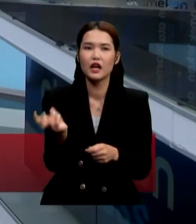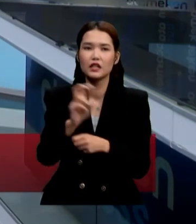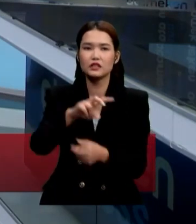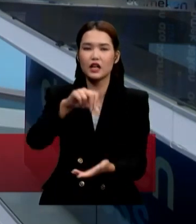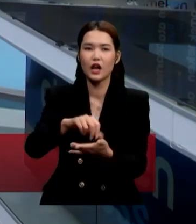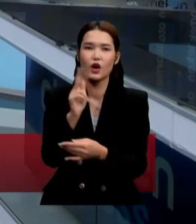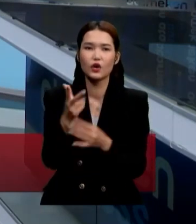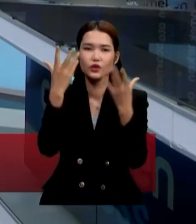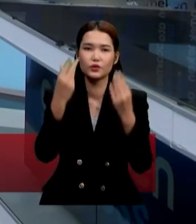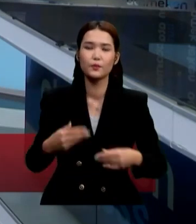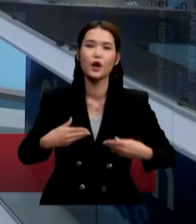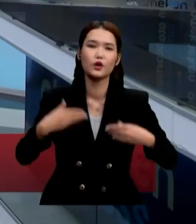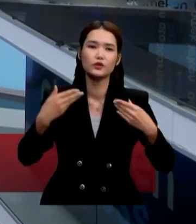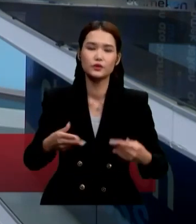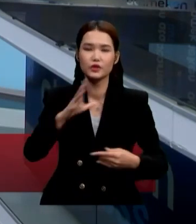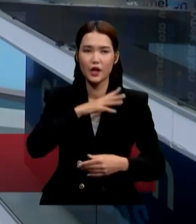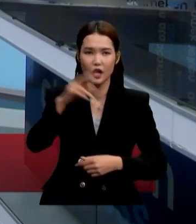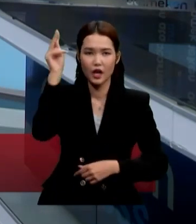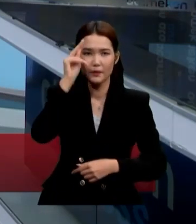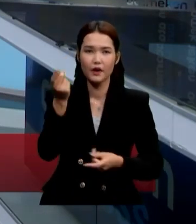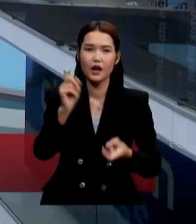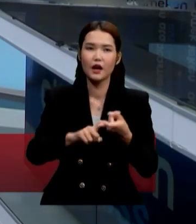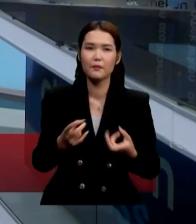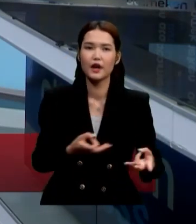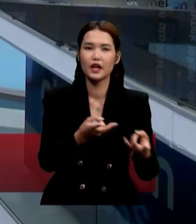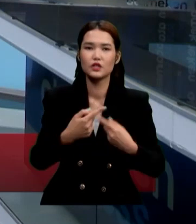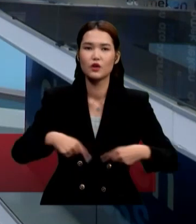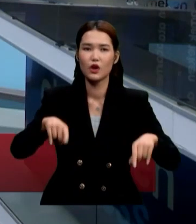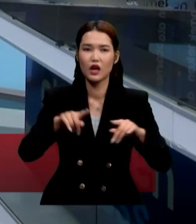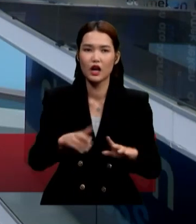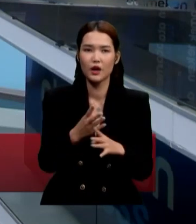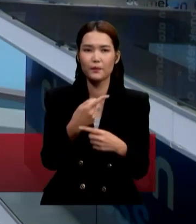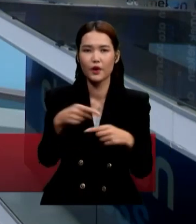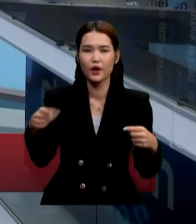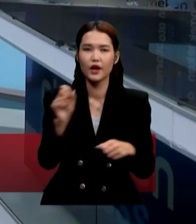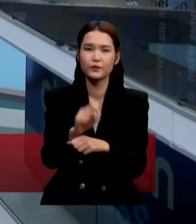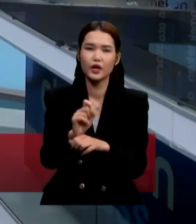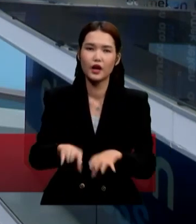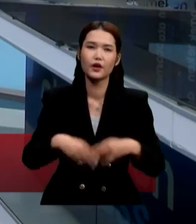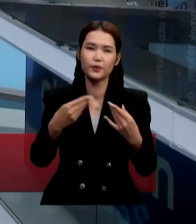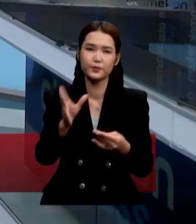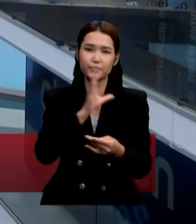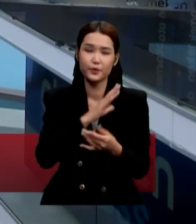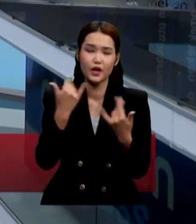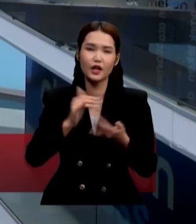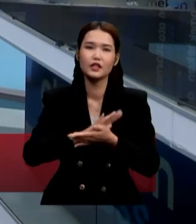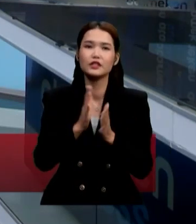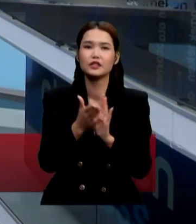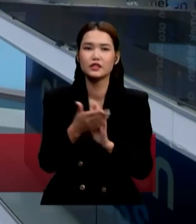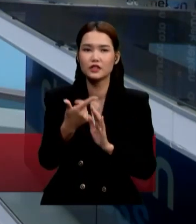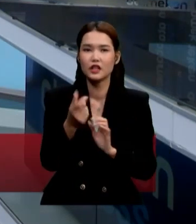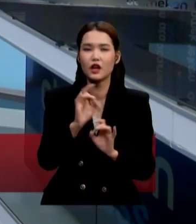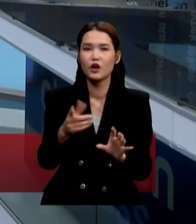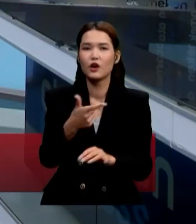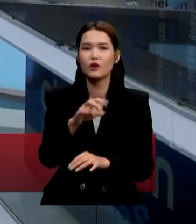ұстаздар күнімен құттықтады. Білім саласына қатысты тиісті органдарға бірқатар өзекті тапсырмалар берді. Бұл жайында әріптесім